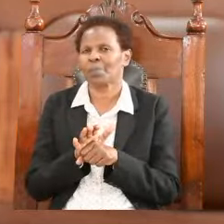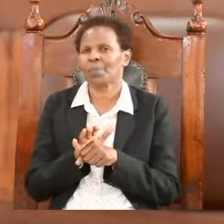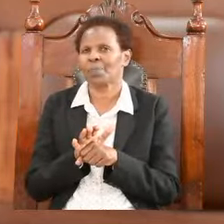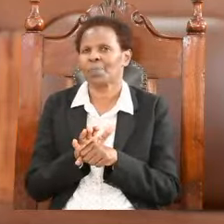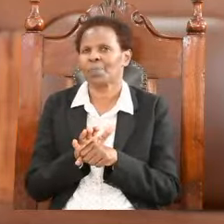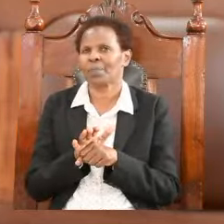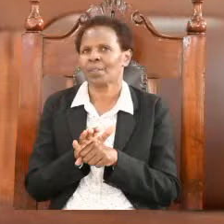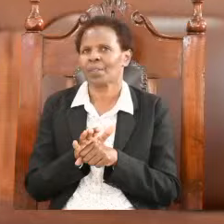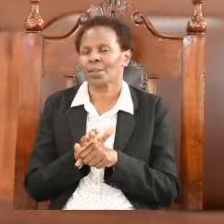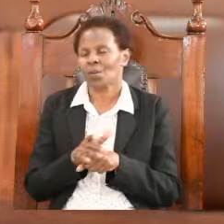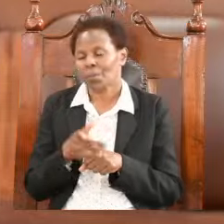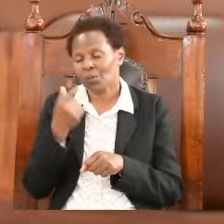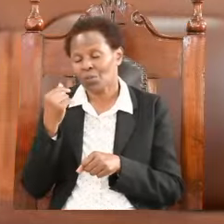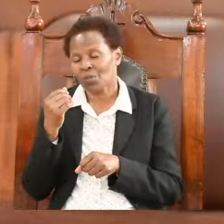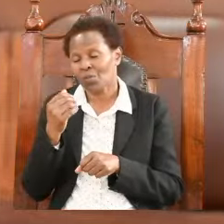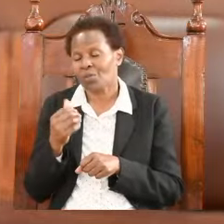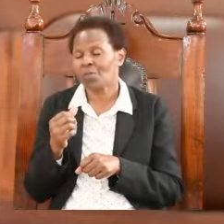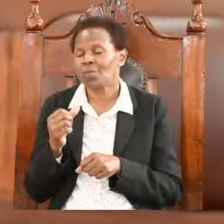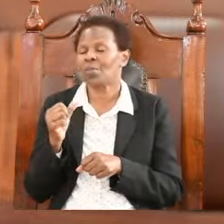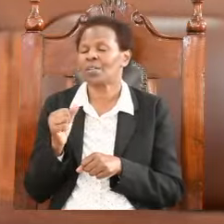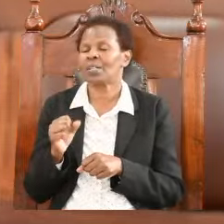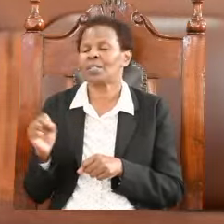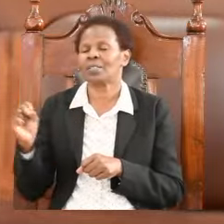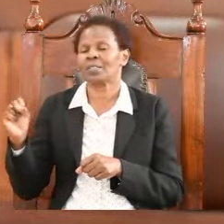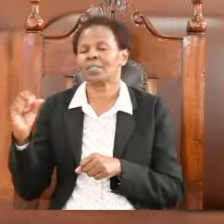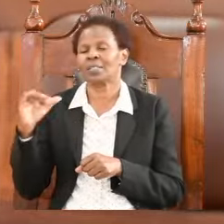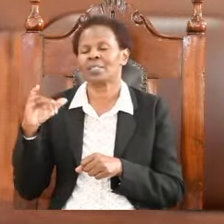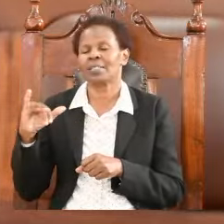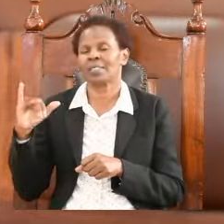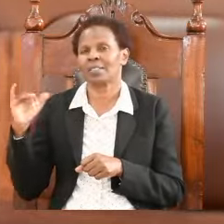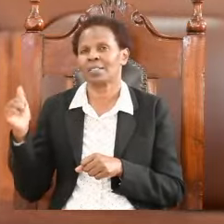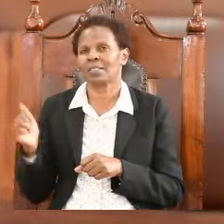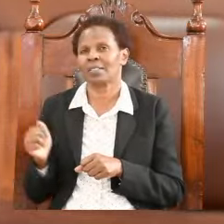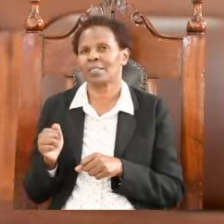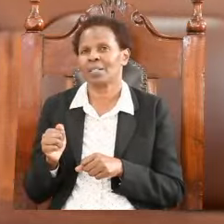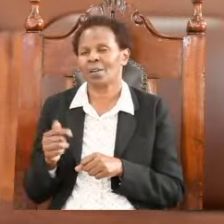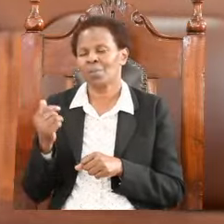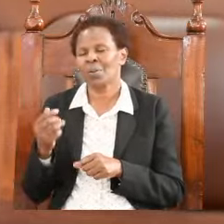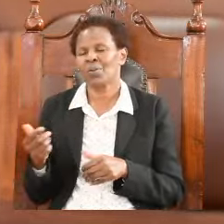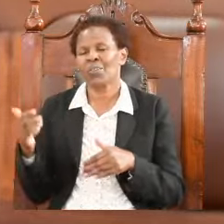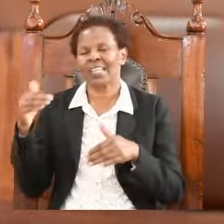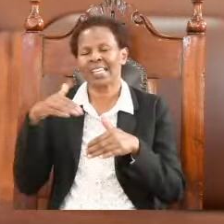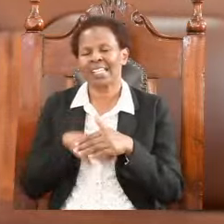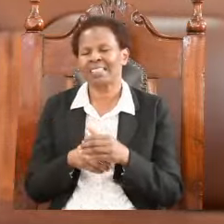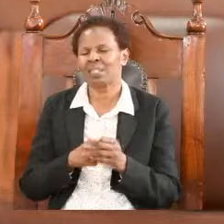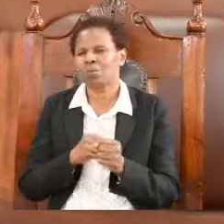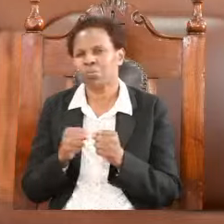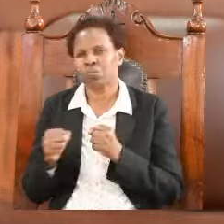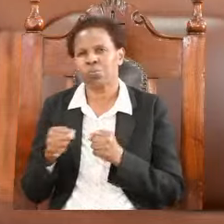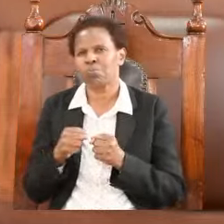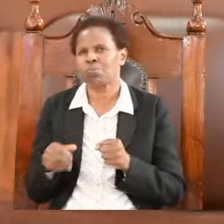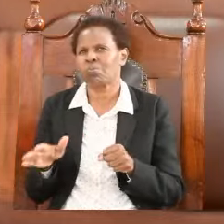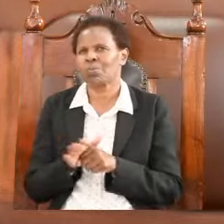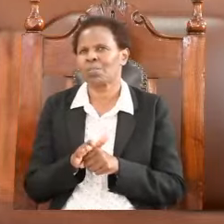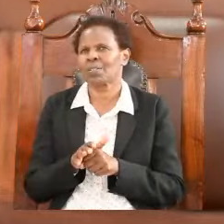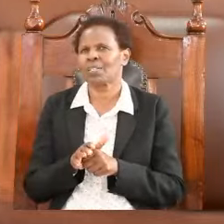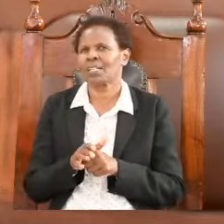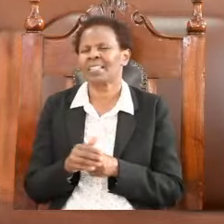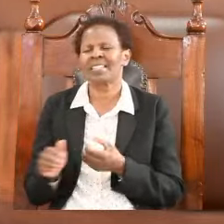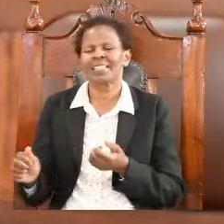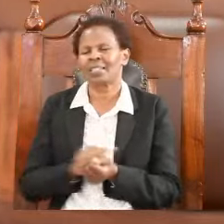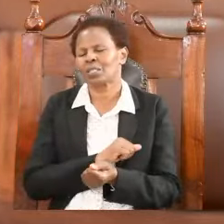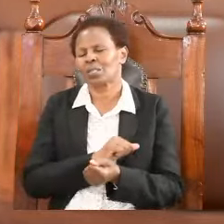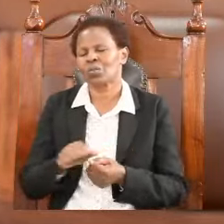aria megwitwa Suriata tondu mari thu na Suriata rimwe ni maingagira makamahura na makathukagia